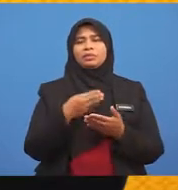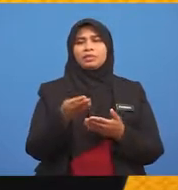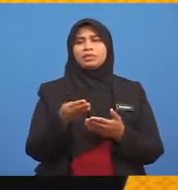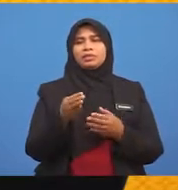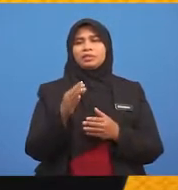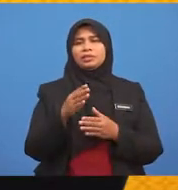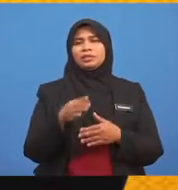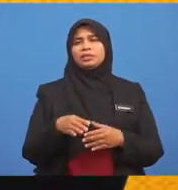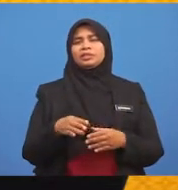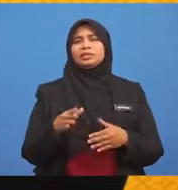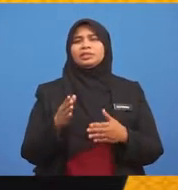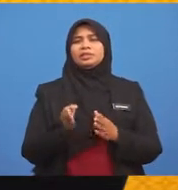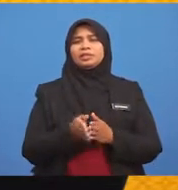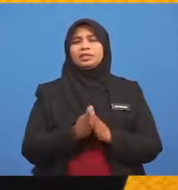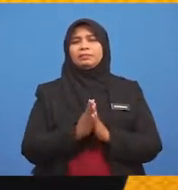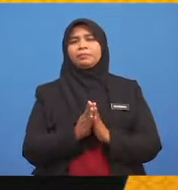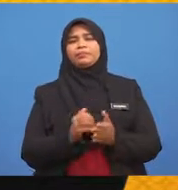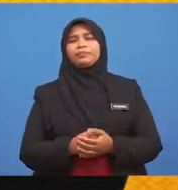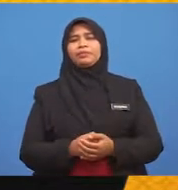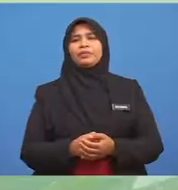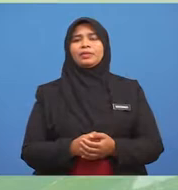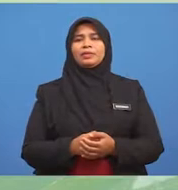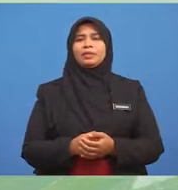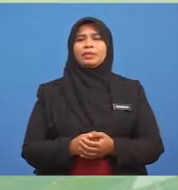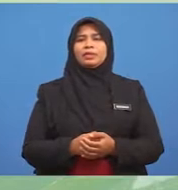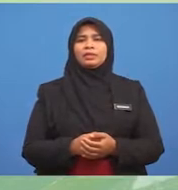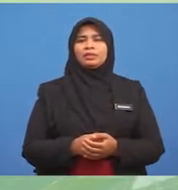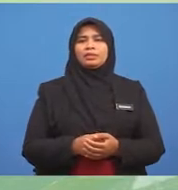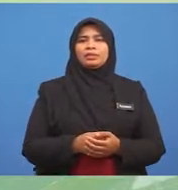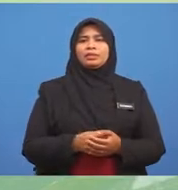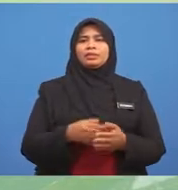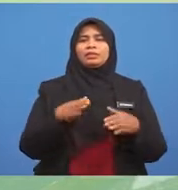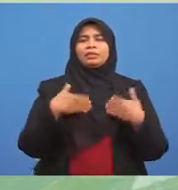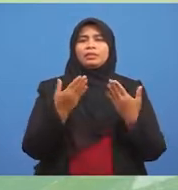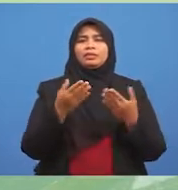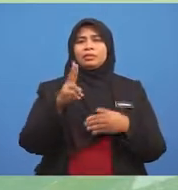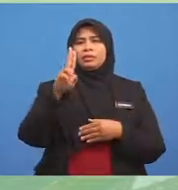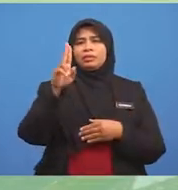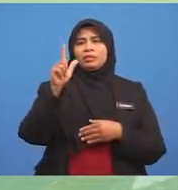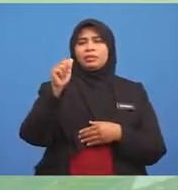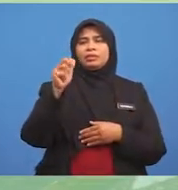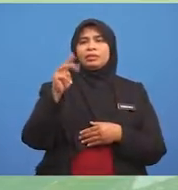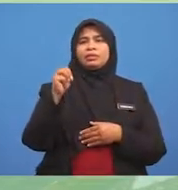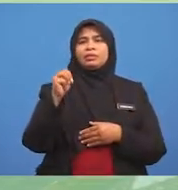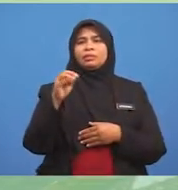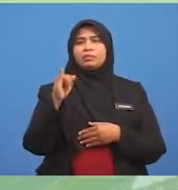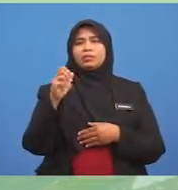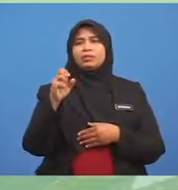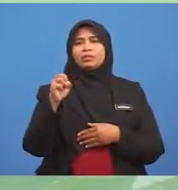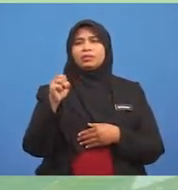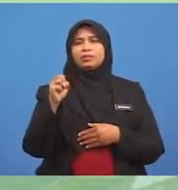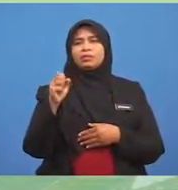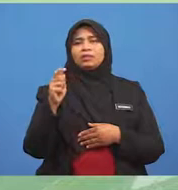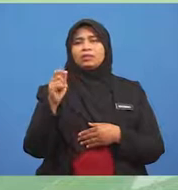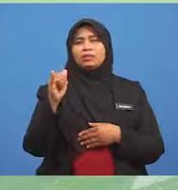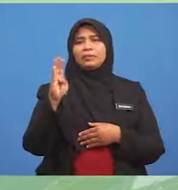Seterusnya, kita akan memfokuskan bahagian bagaimana ulama mengistinbat hukum syak dalam solat